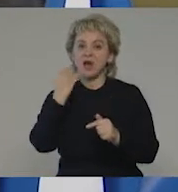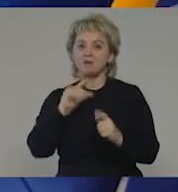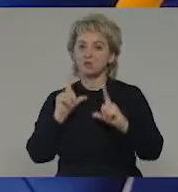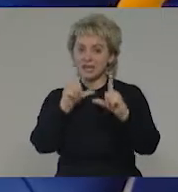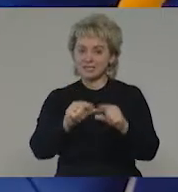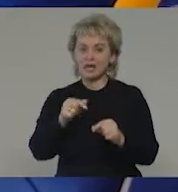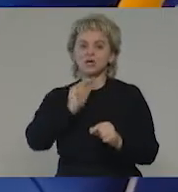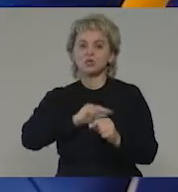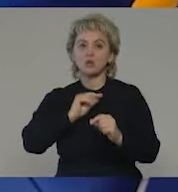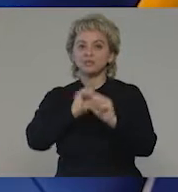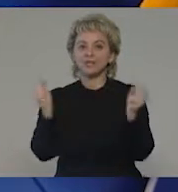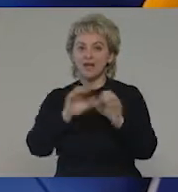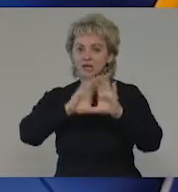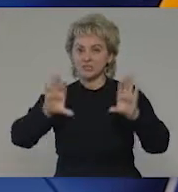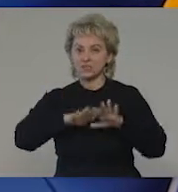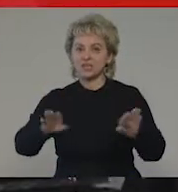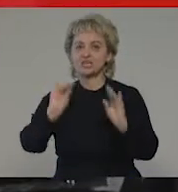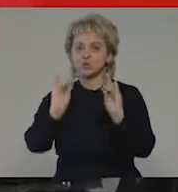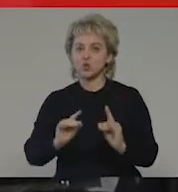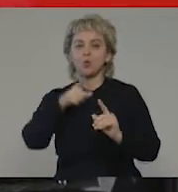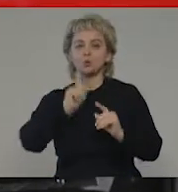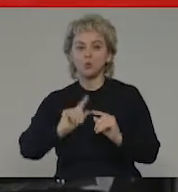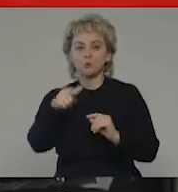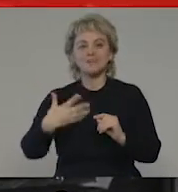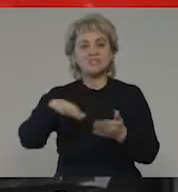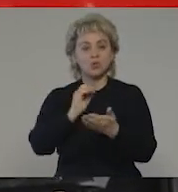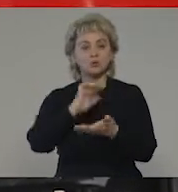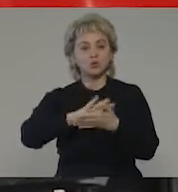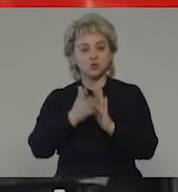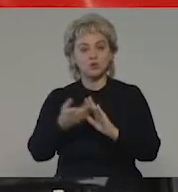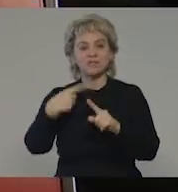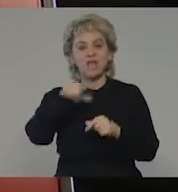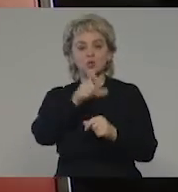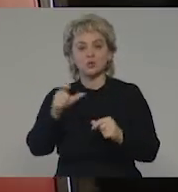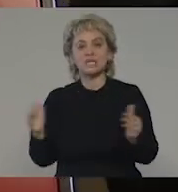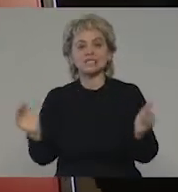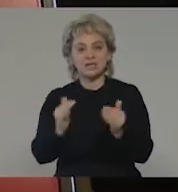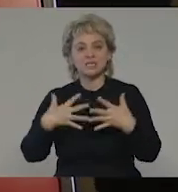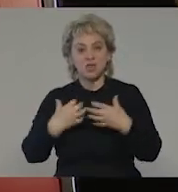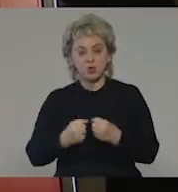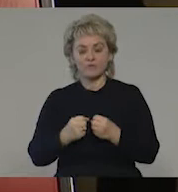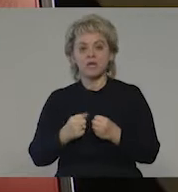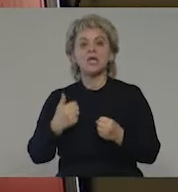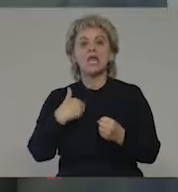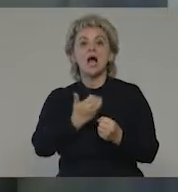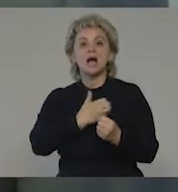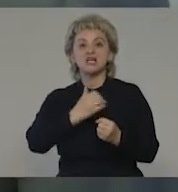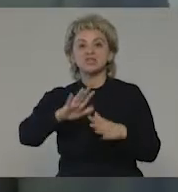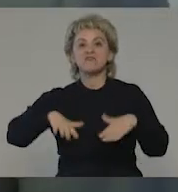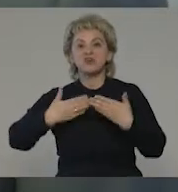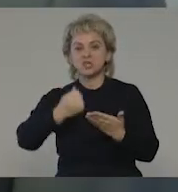комфортно. Работает кондиционер, сиденья удобные, созданы все условия для людей с ограничениями здоровья. Я хотел бы